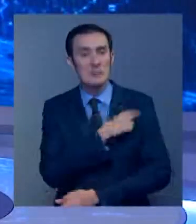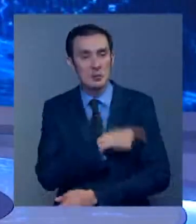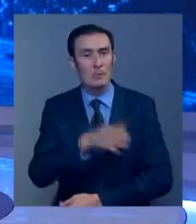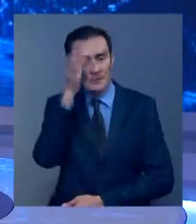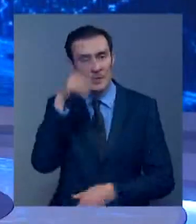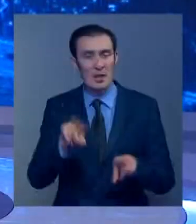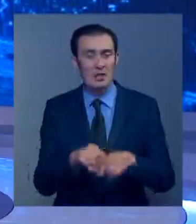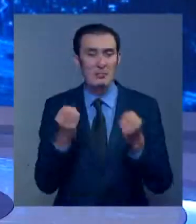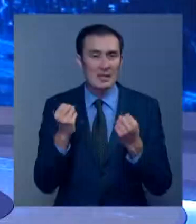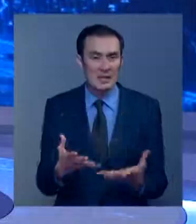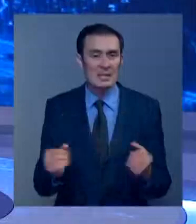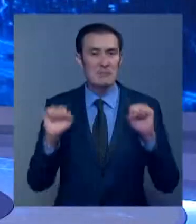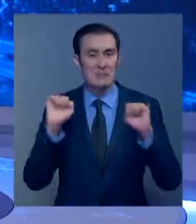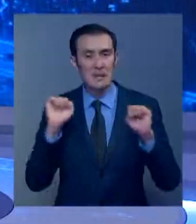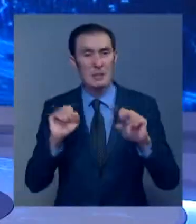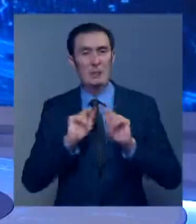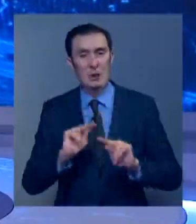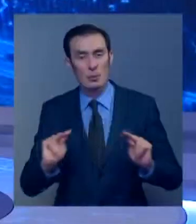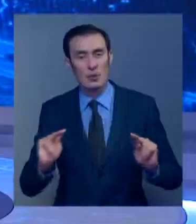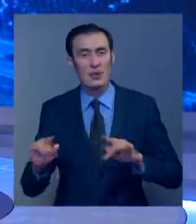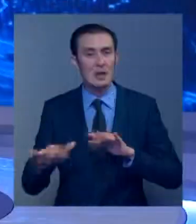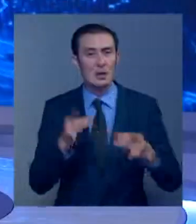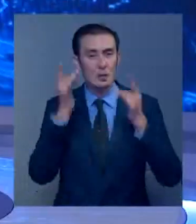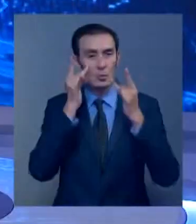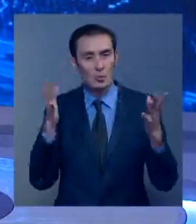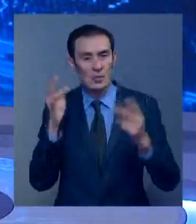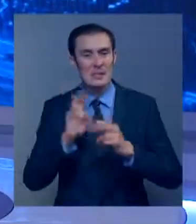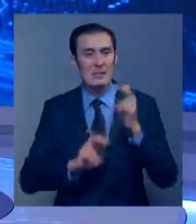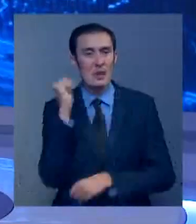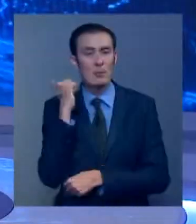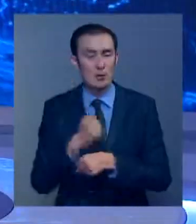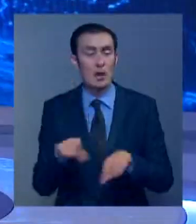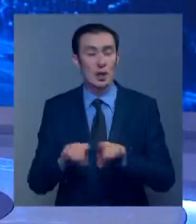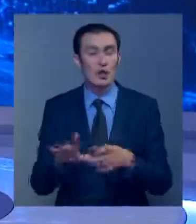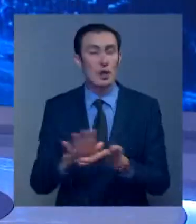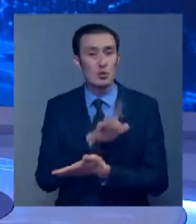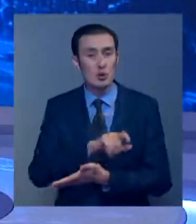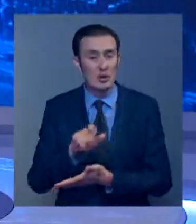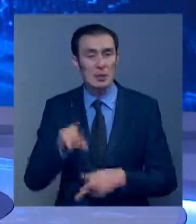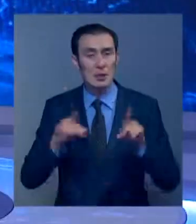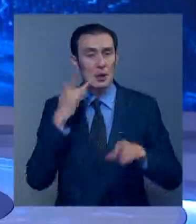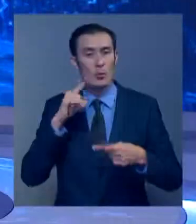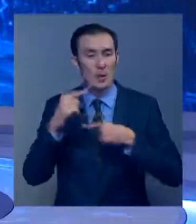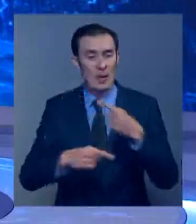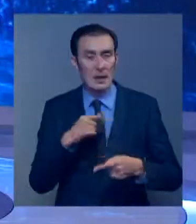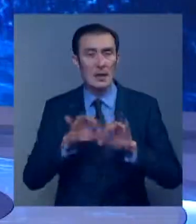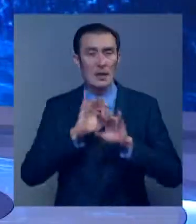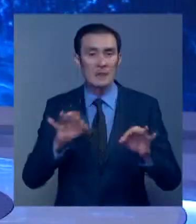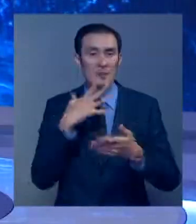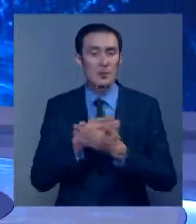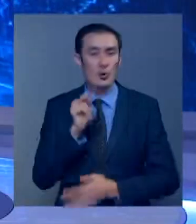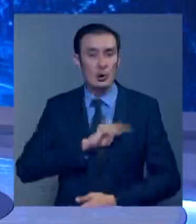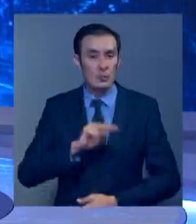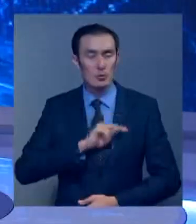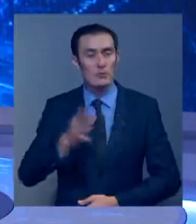медицинское образование, но и спортсмены, педагоги, деятели культуры, заводчане и журналисты. Некоторые регулярно делятся результатами своей работы